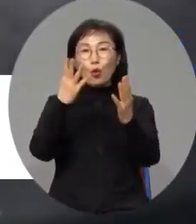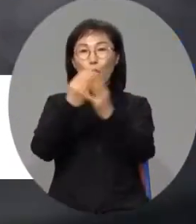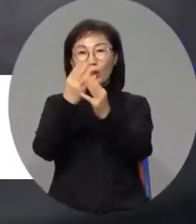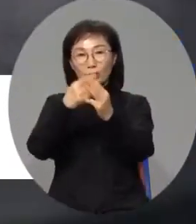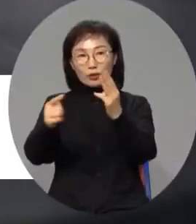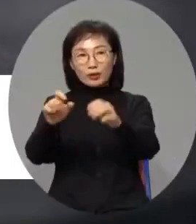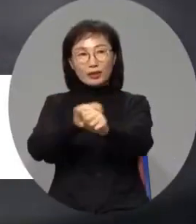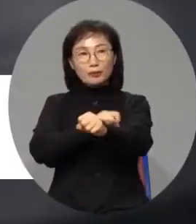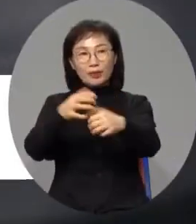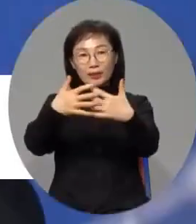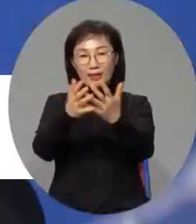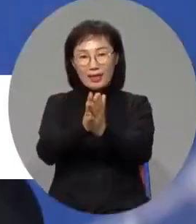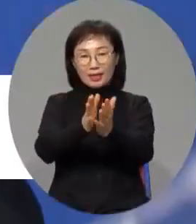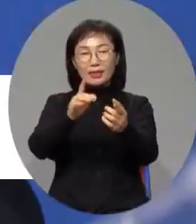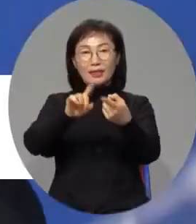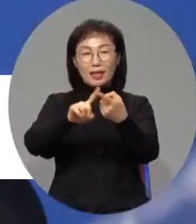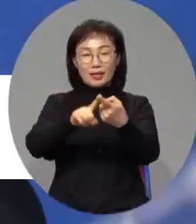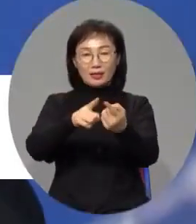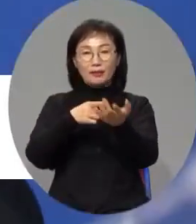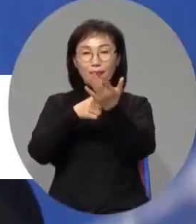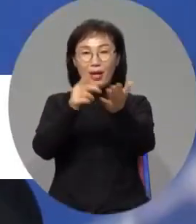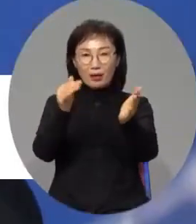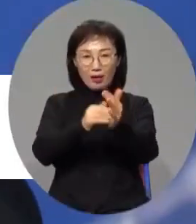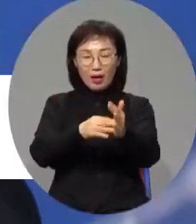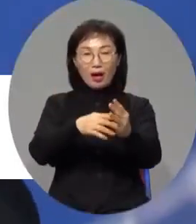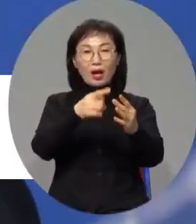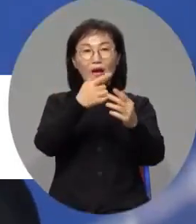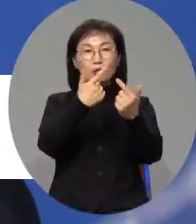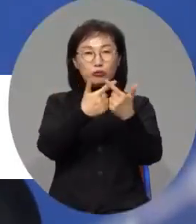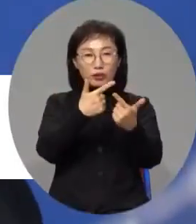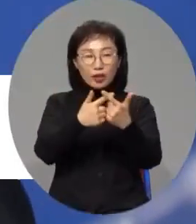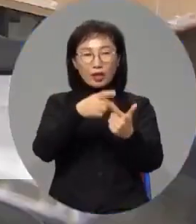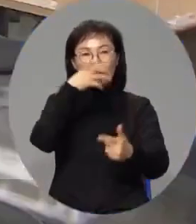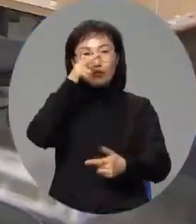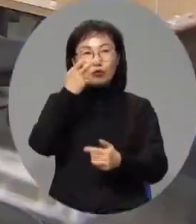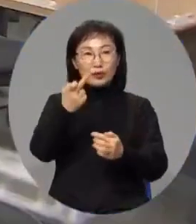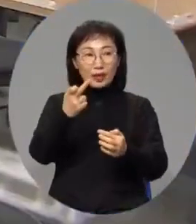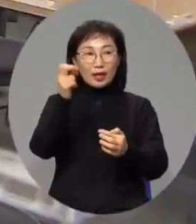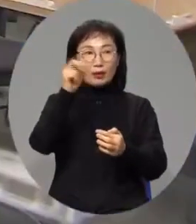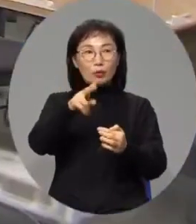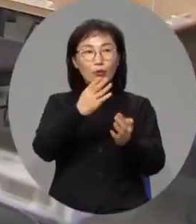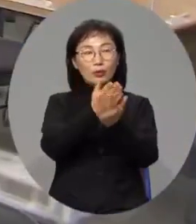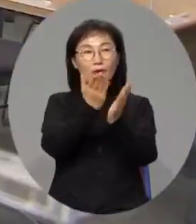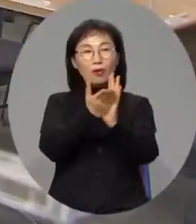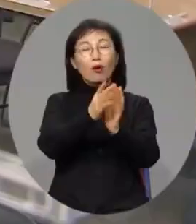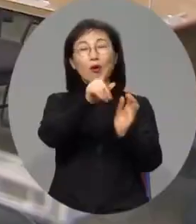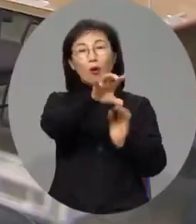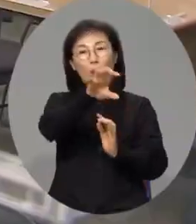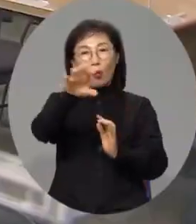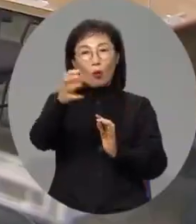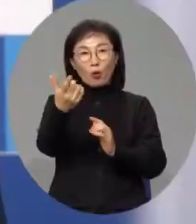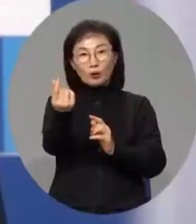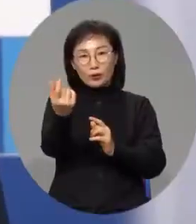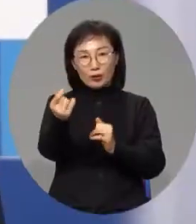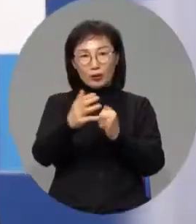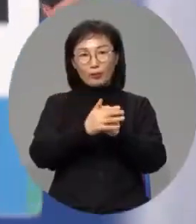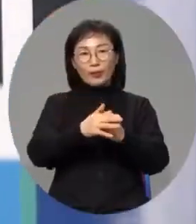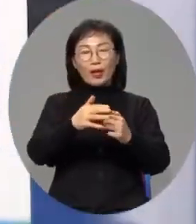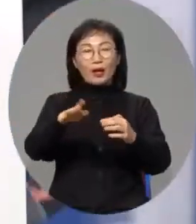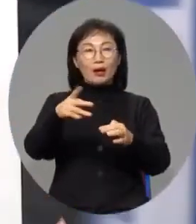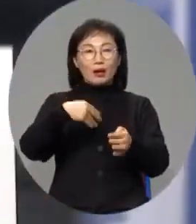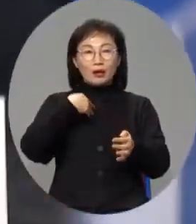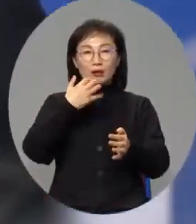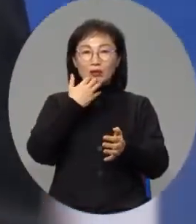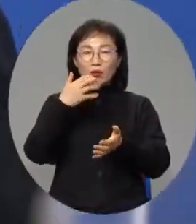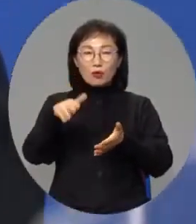특별자치단체 구성을 제안했습니다. 부산, 울산, 경남의 부울경 메가시티를 시작으로 경기 남부 8개